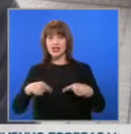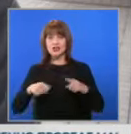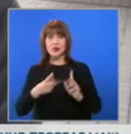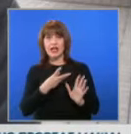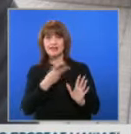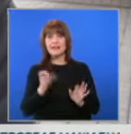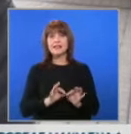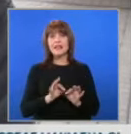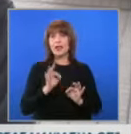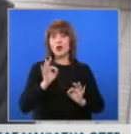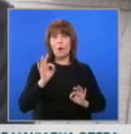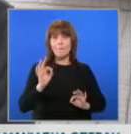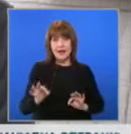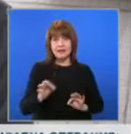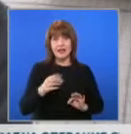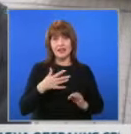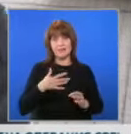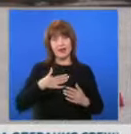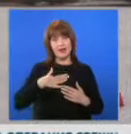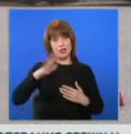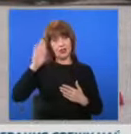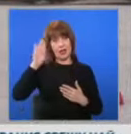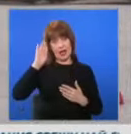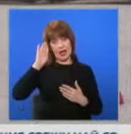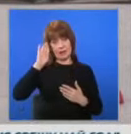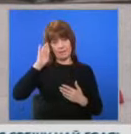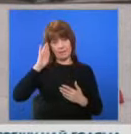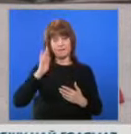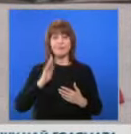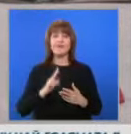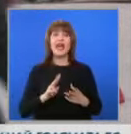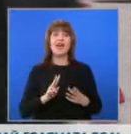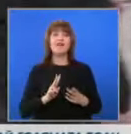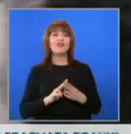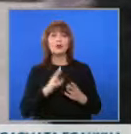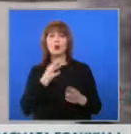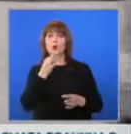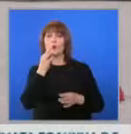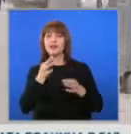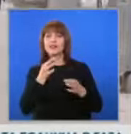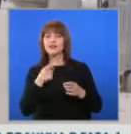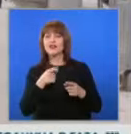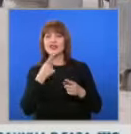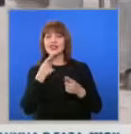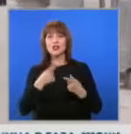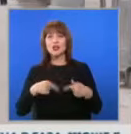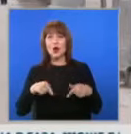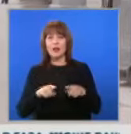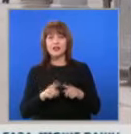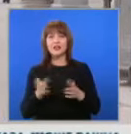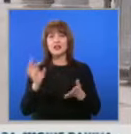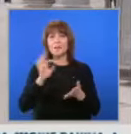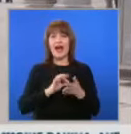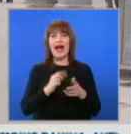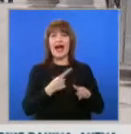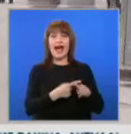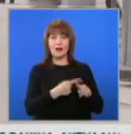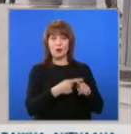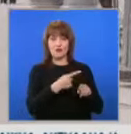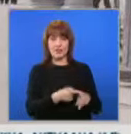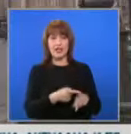300 км и да разположим нашата армия там. Пред руски медии Виктор Литовкин обясни, че в санитарната зона вероятно ще попаднат